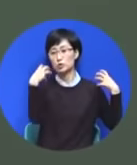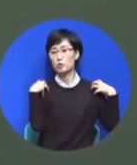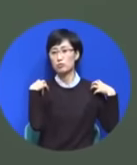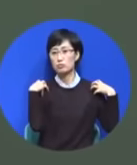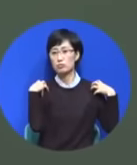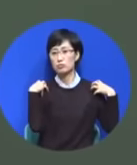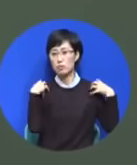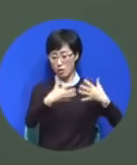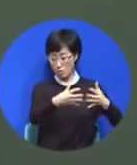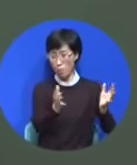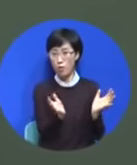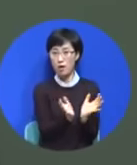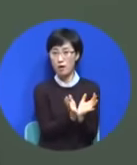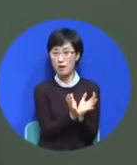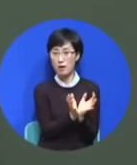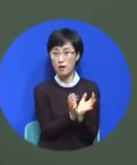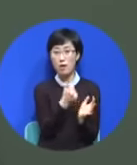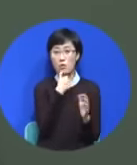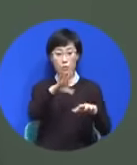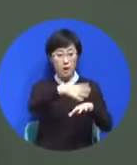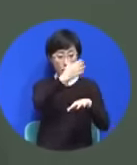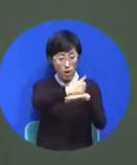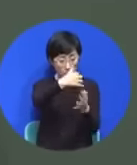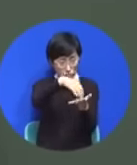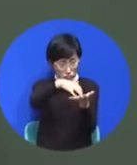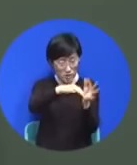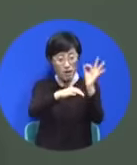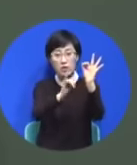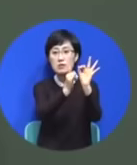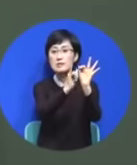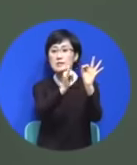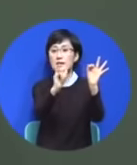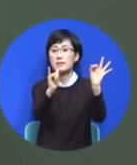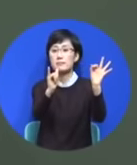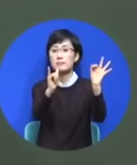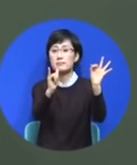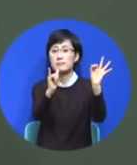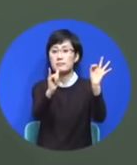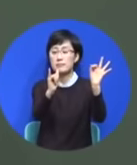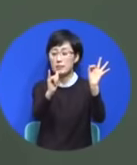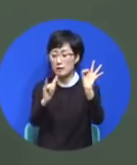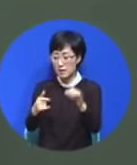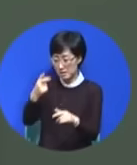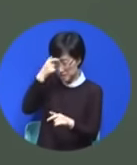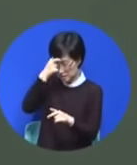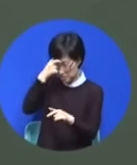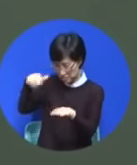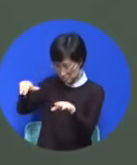겁니다 명의 황제가 계속해서 기독교인을 잡아 죽이기